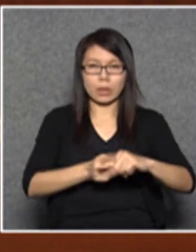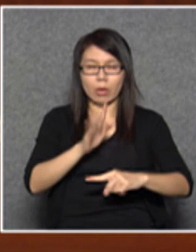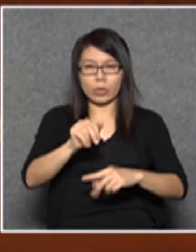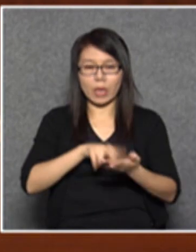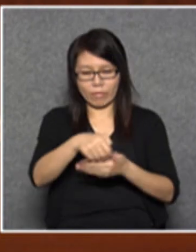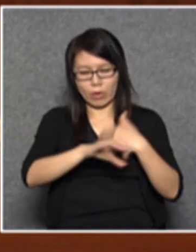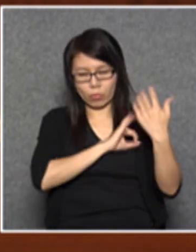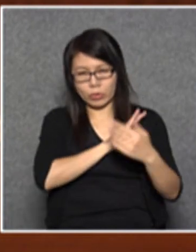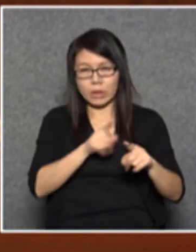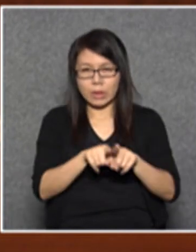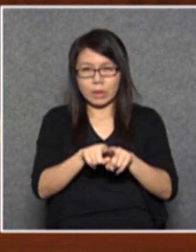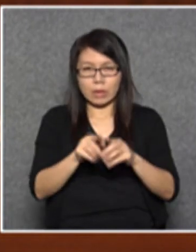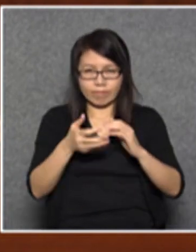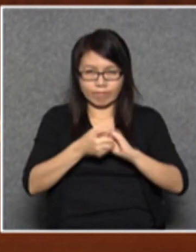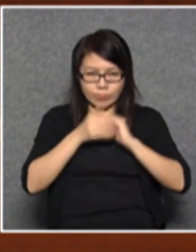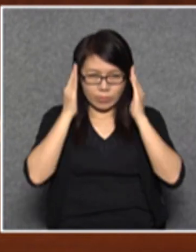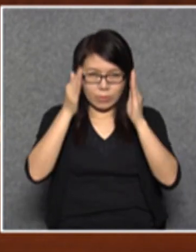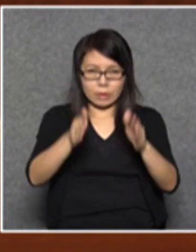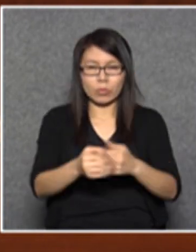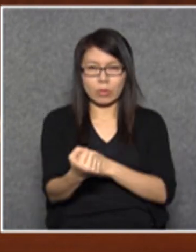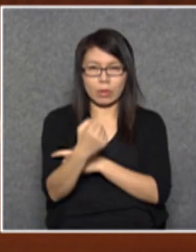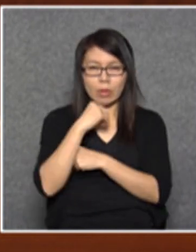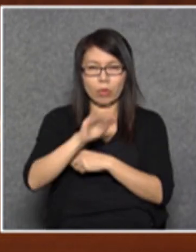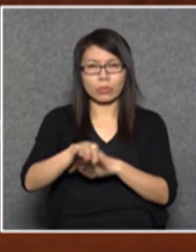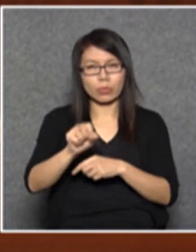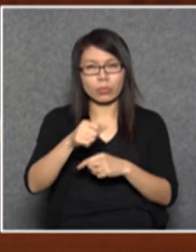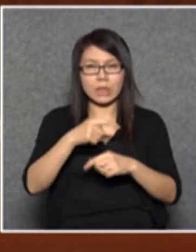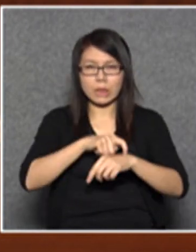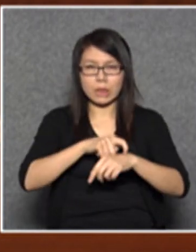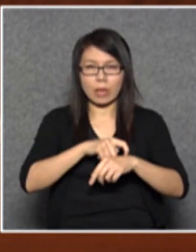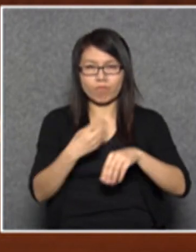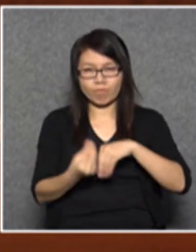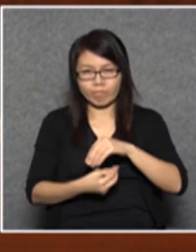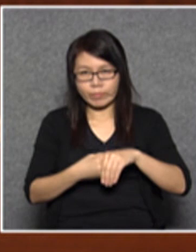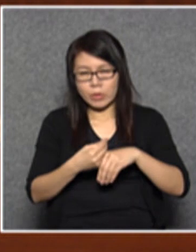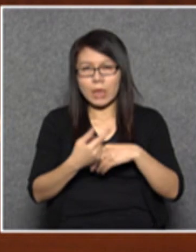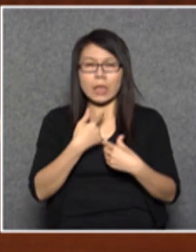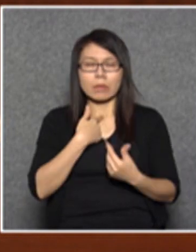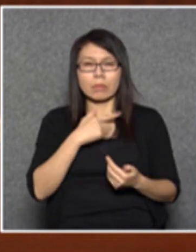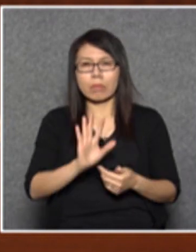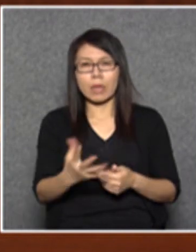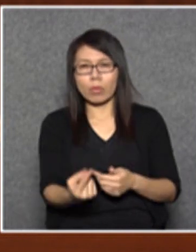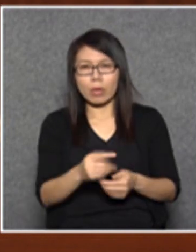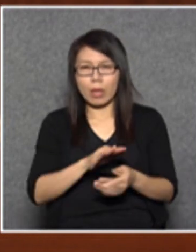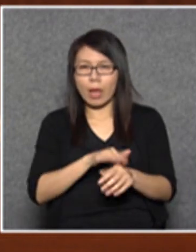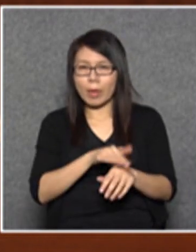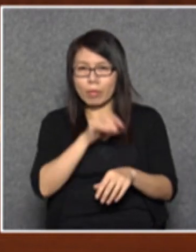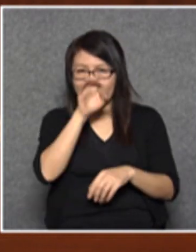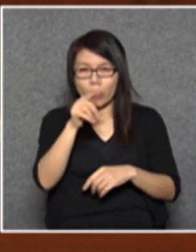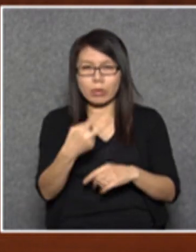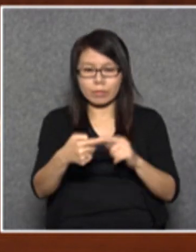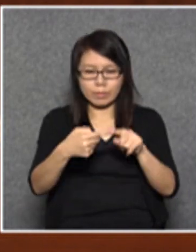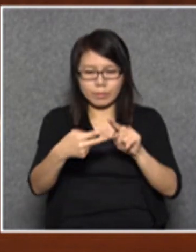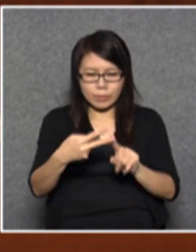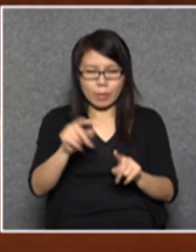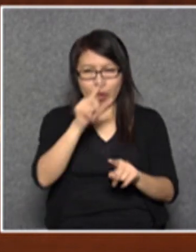齊集中力量，用好我哋嘅時間，就唔單止剛才講嗰兩問題，同埋其他嘅民